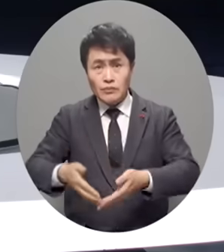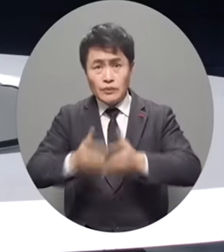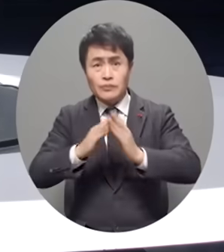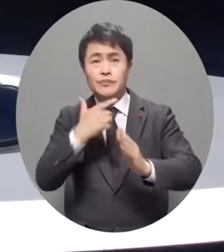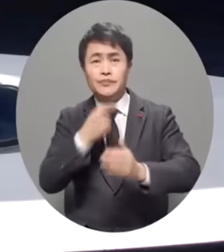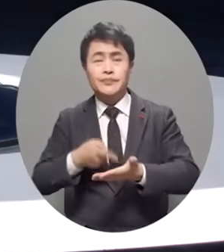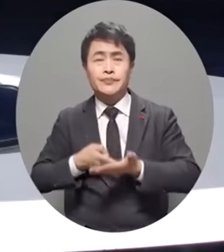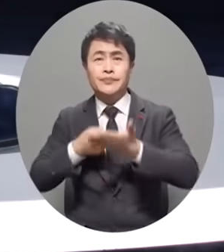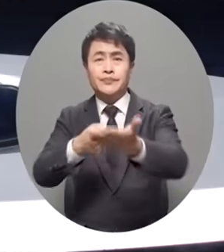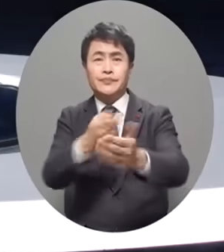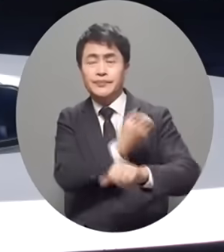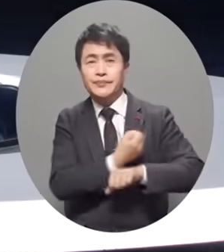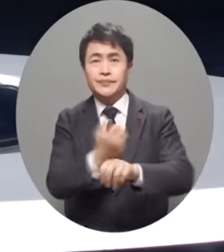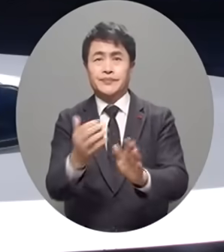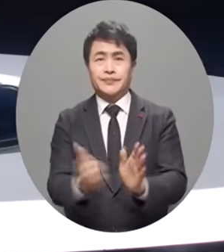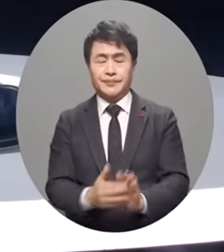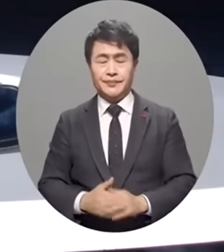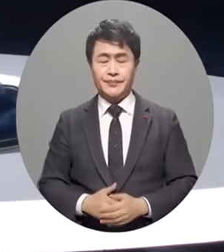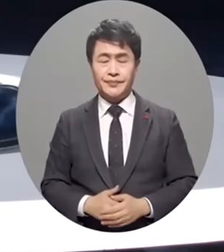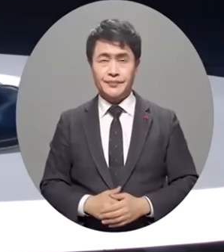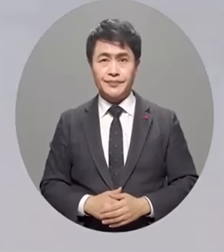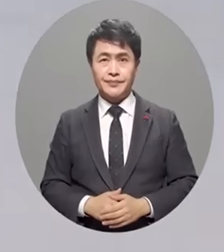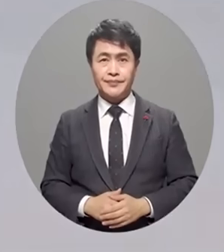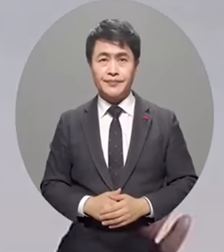기자가 전하겠습니다.